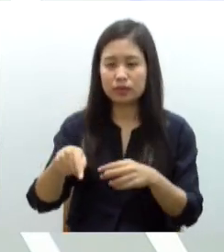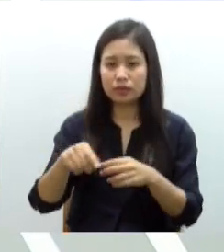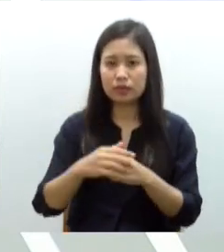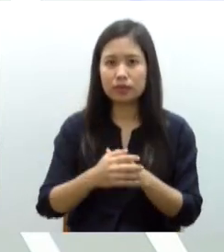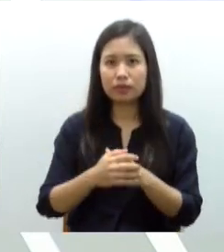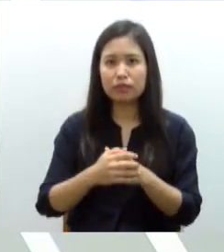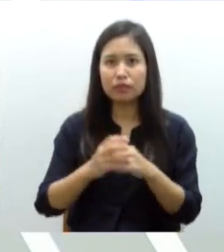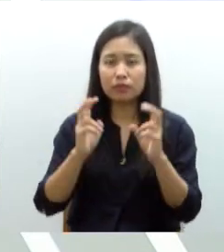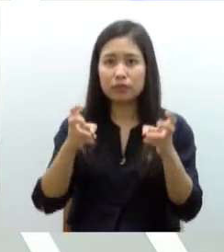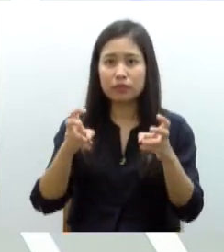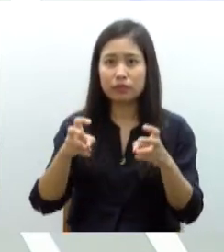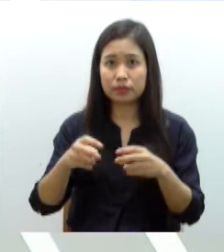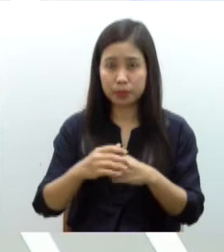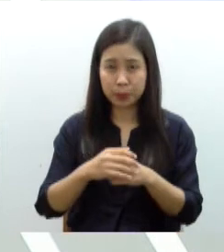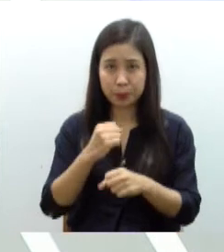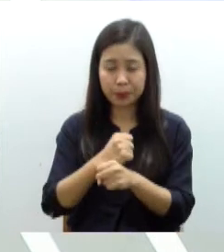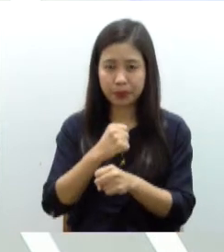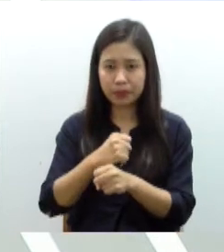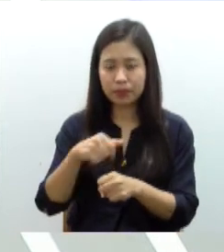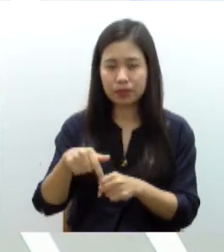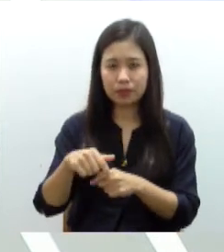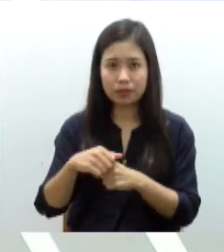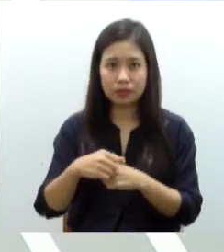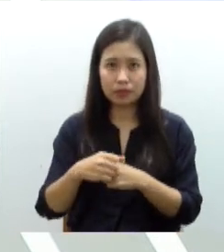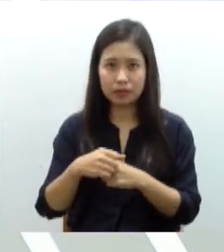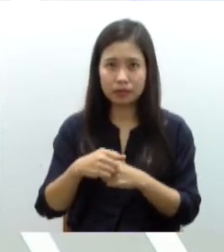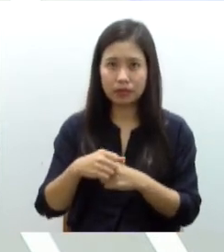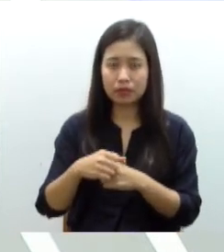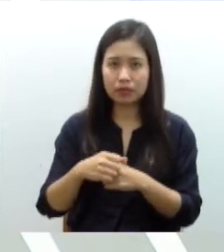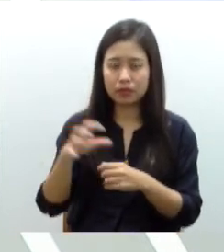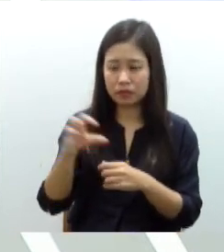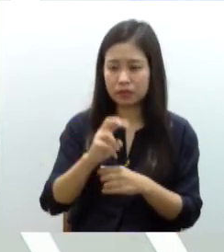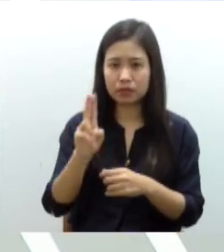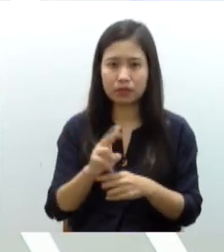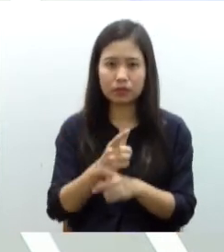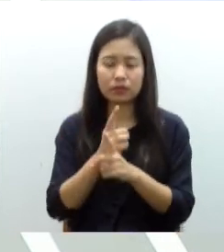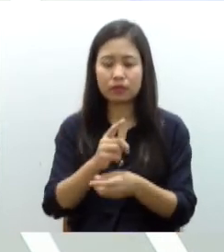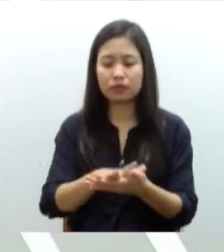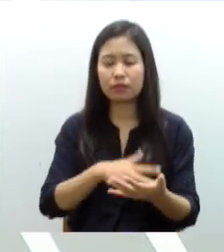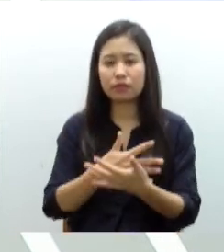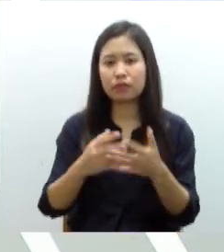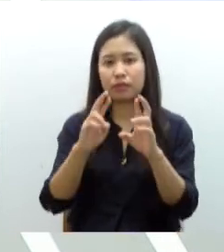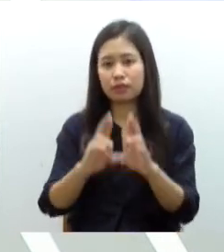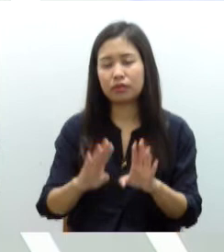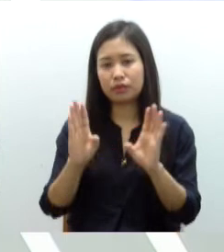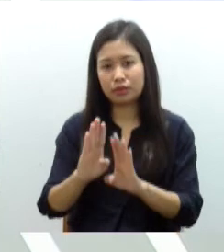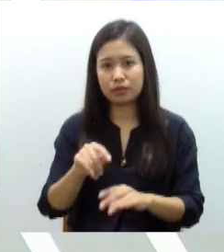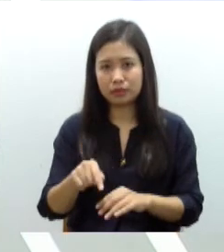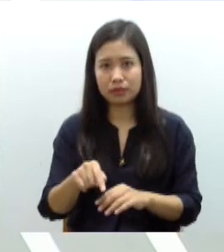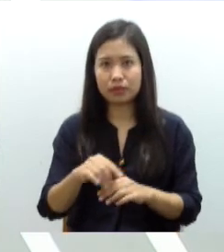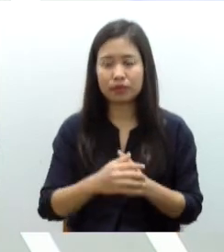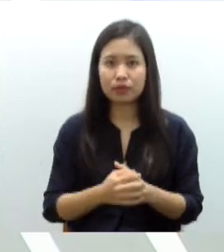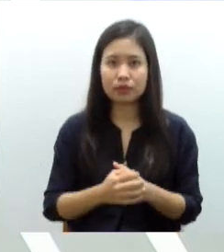ปทในฐานะที่เป็นหน่วยที่รับการประเมิน ITA ครับ IIT สปทต้องเป็นใครแล้วก็ EIT ของสปทต้องเป็นใครครับท่านครับ IIT